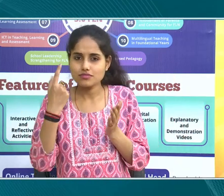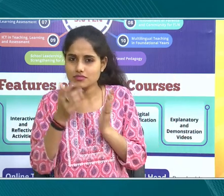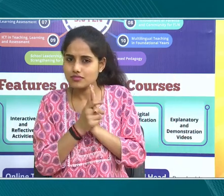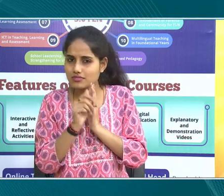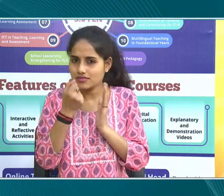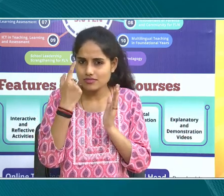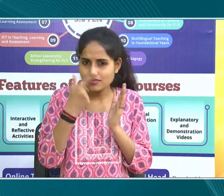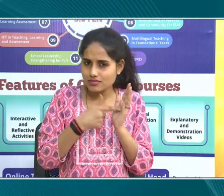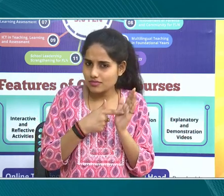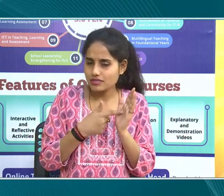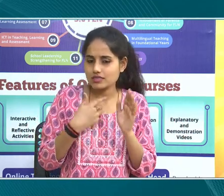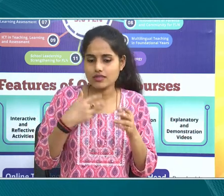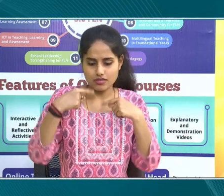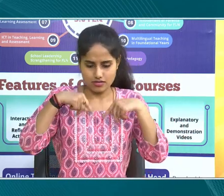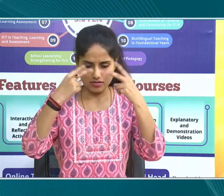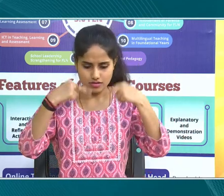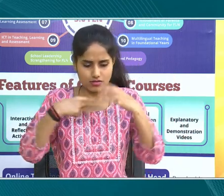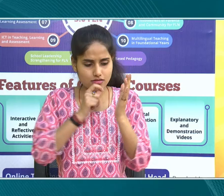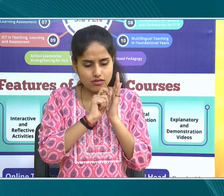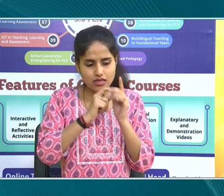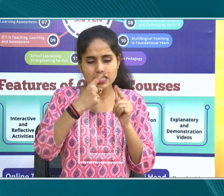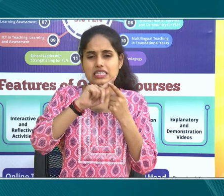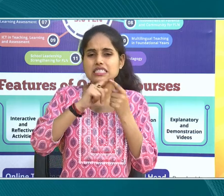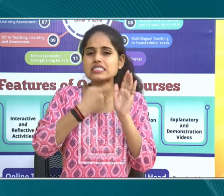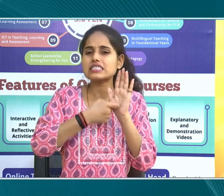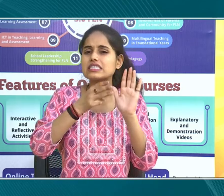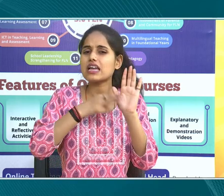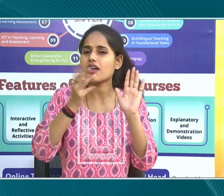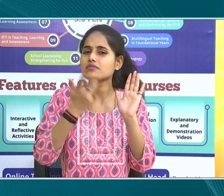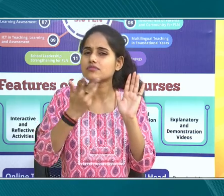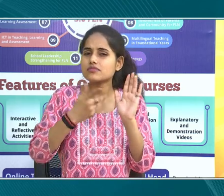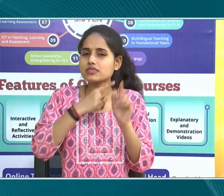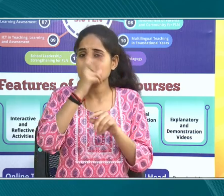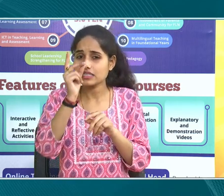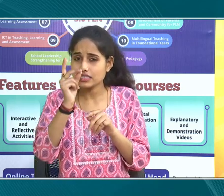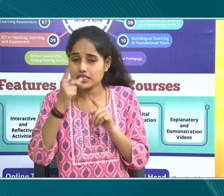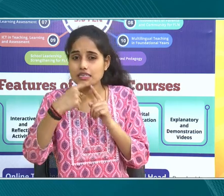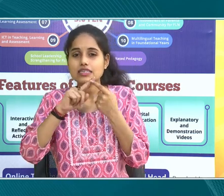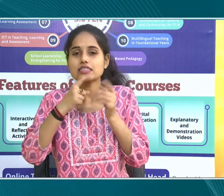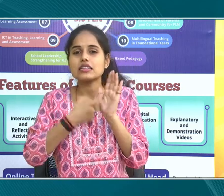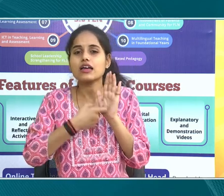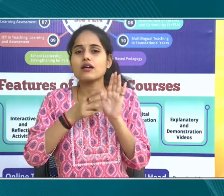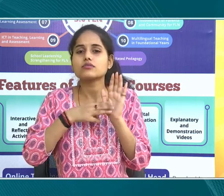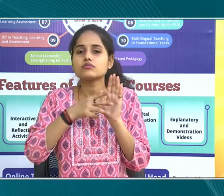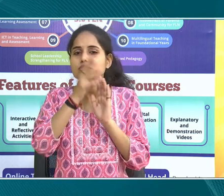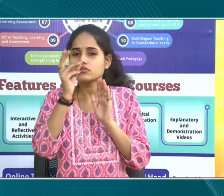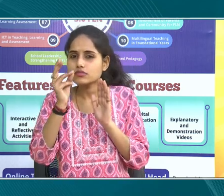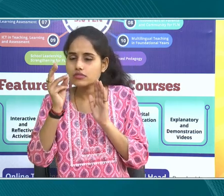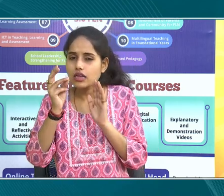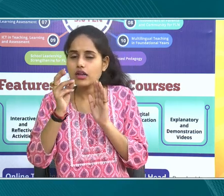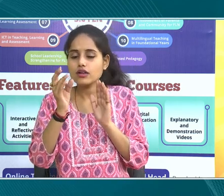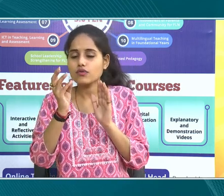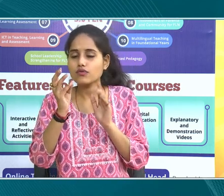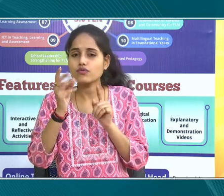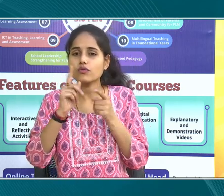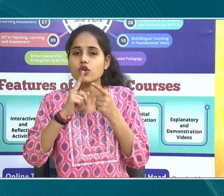अपने आप को हमने देखा है की यह टर्म्स कलर यह एक टर्म सेकंड टर्म थर्ड टर्म से